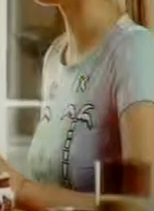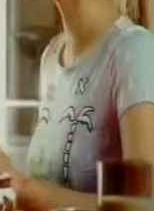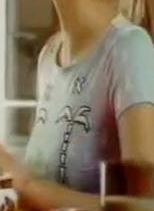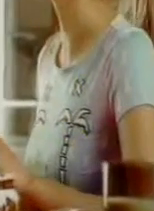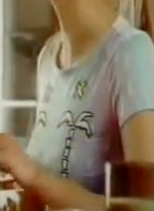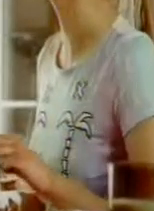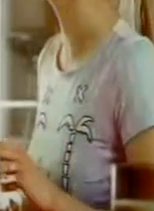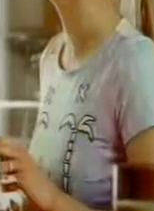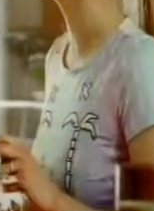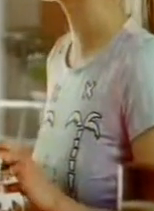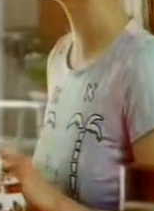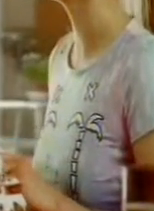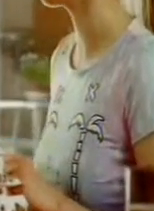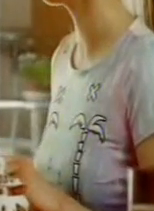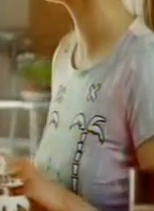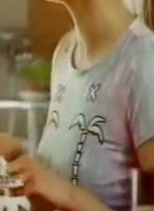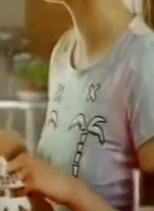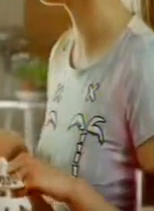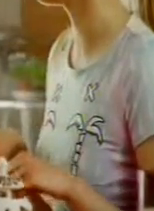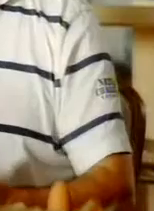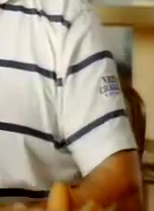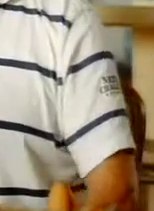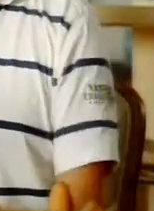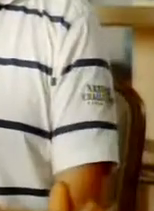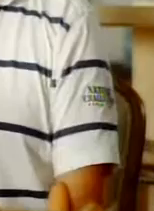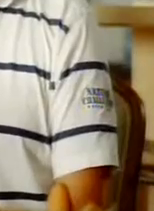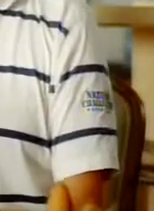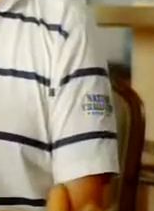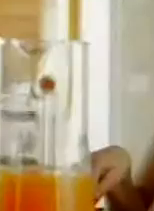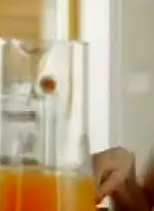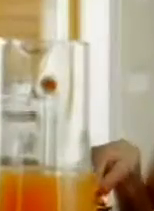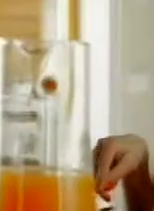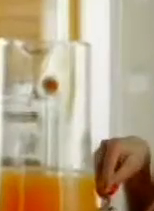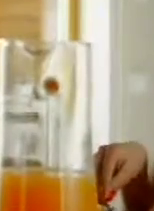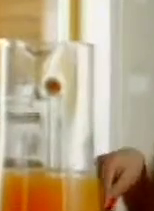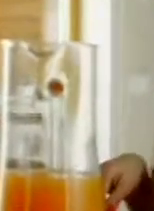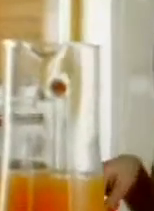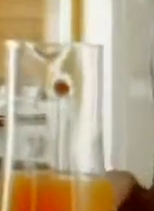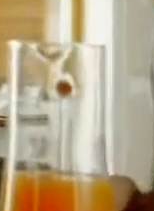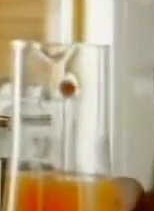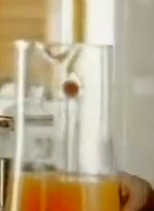Nē, tas ir sākumā uz modeli, tad cenu. Laikam, un tad varbūt